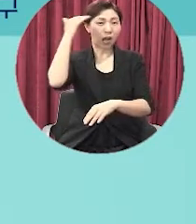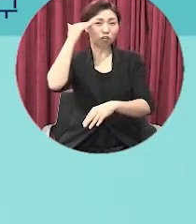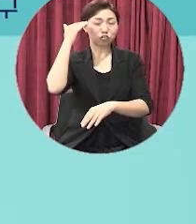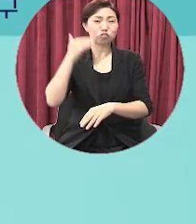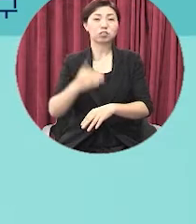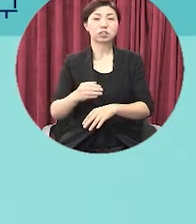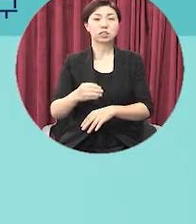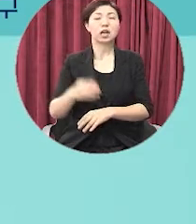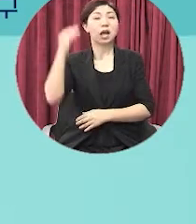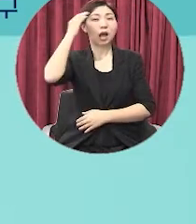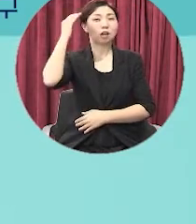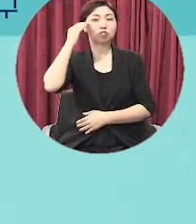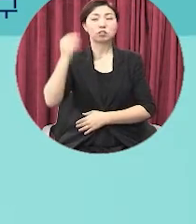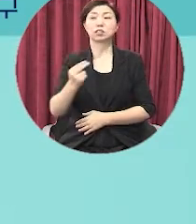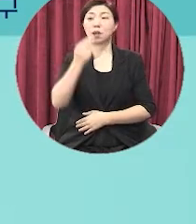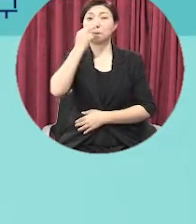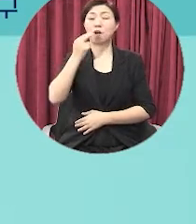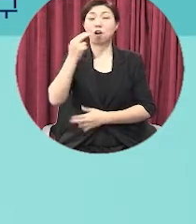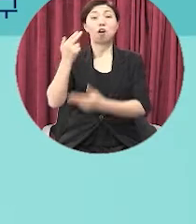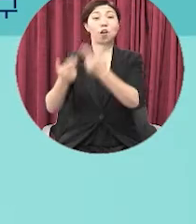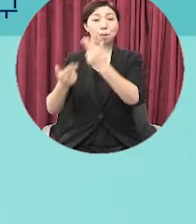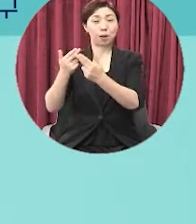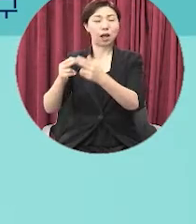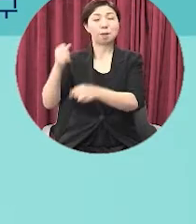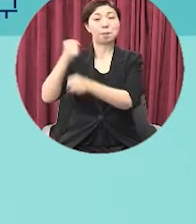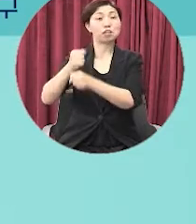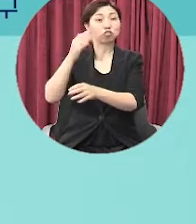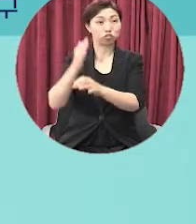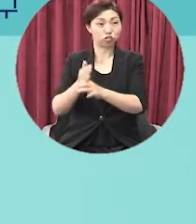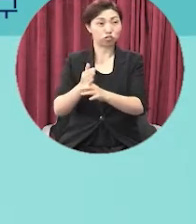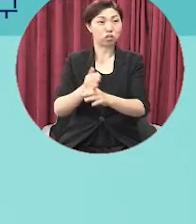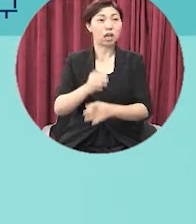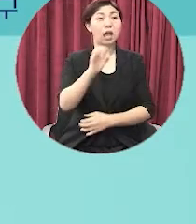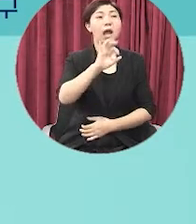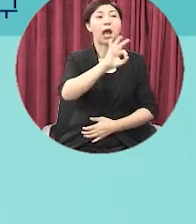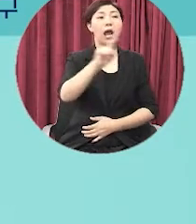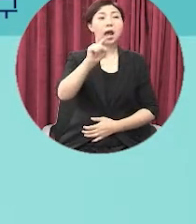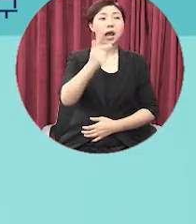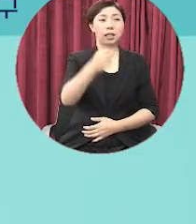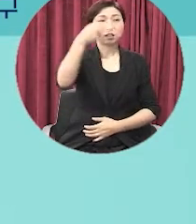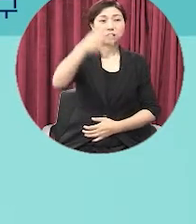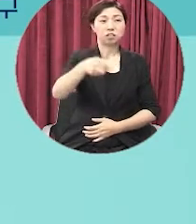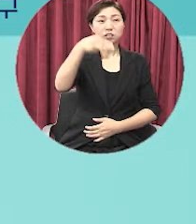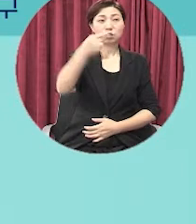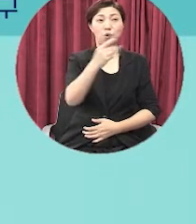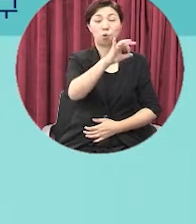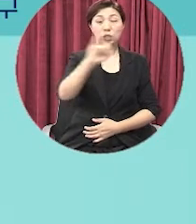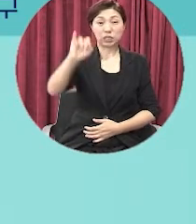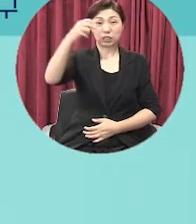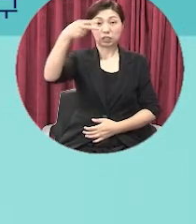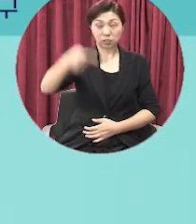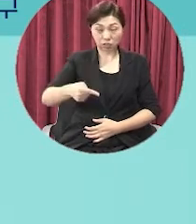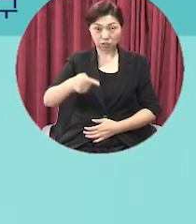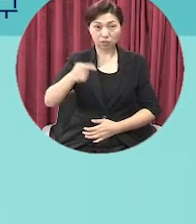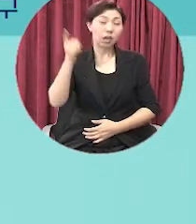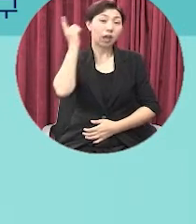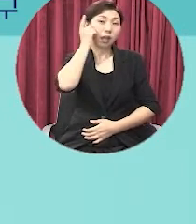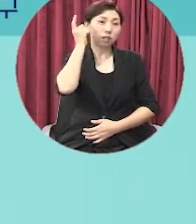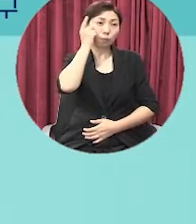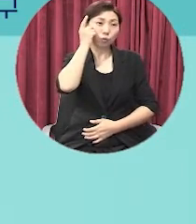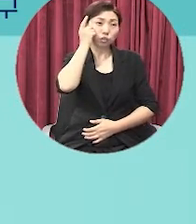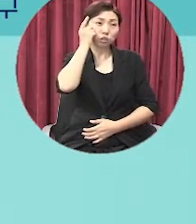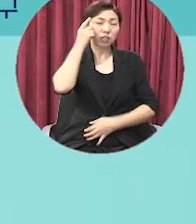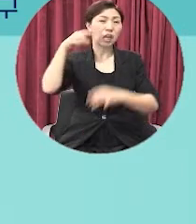그 다음에 그 3 안드로이드 폰의 경우는 선생의 셀 수록 데이터가 보게 되는데 전자 하고 저희 협약이 되어